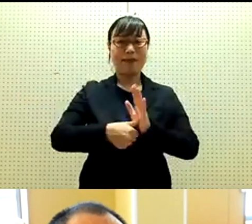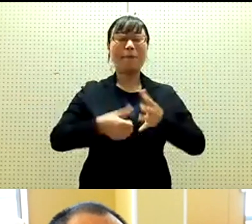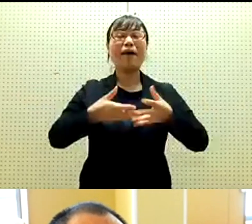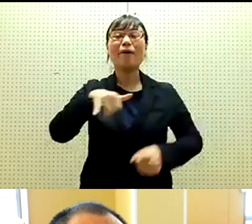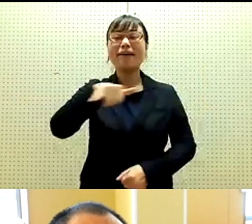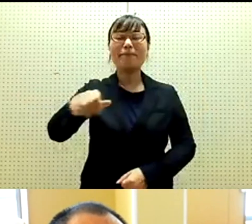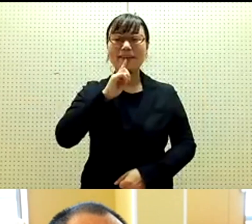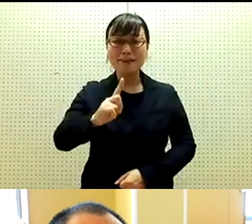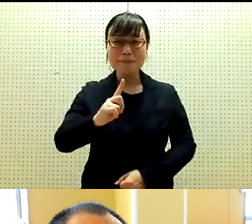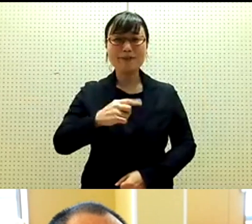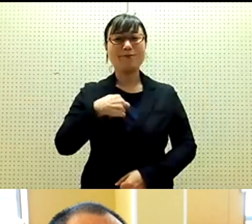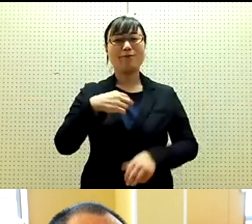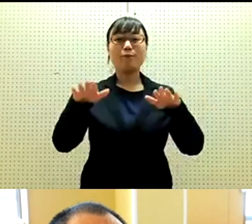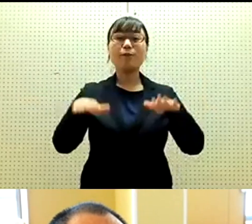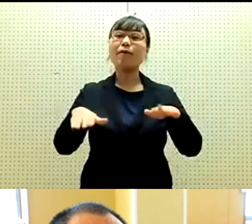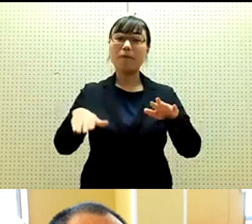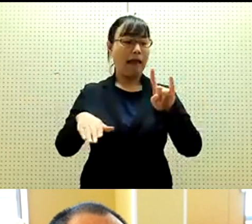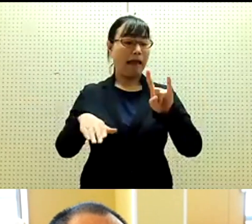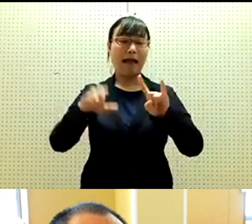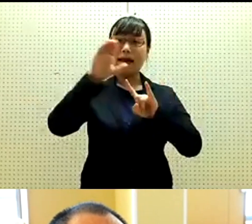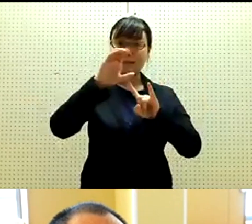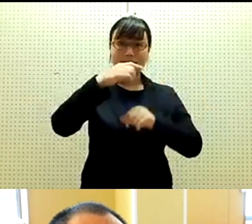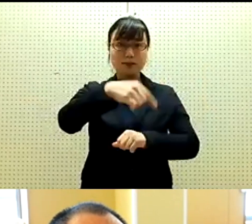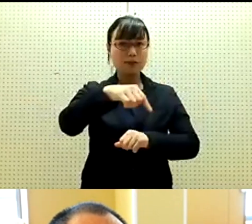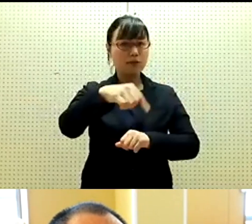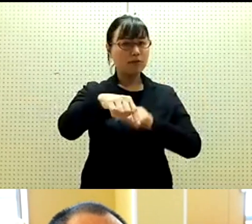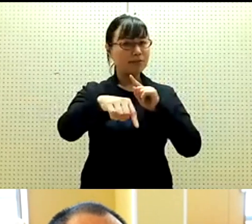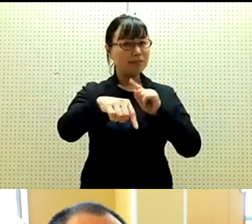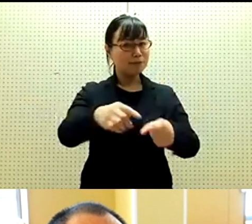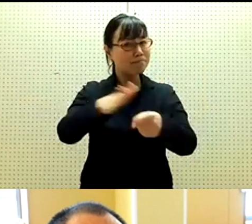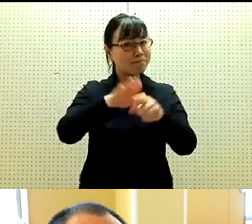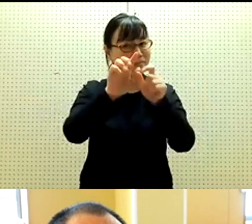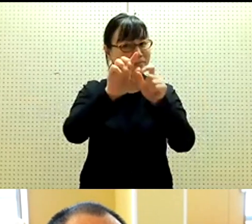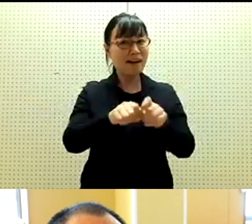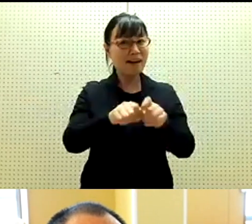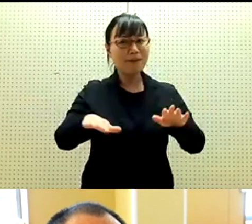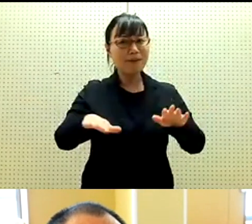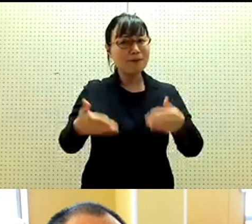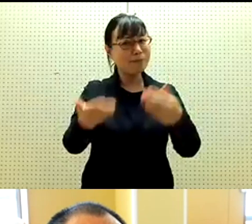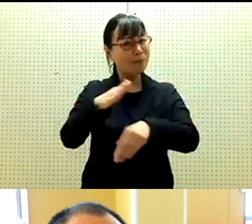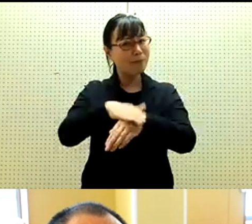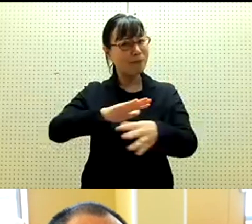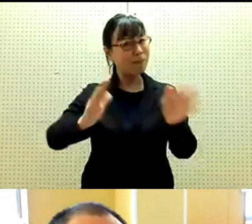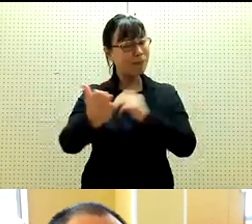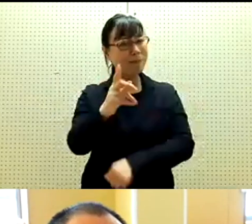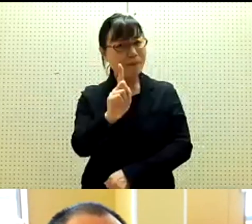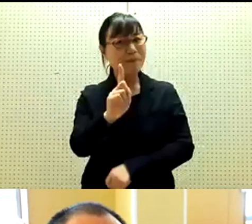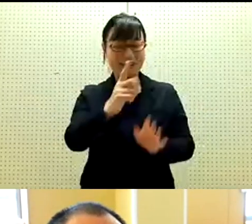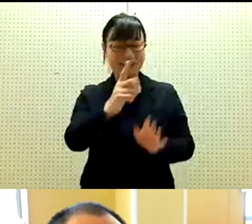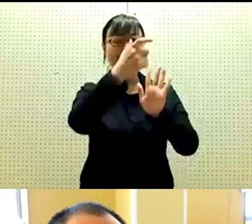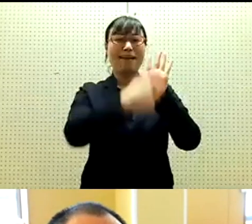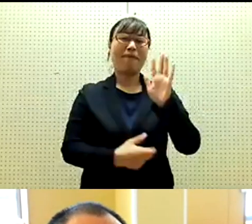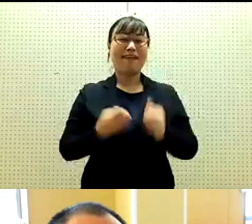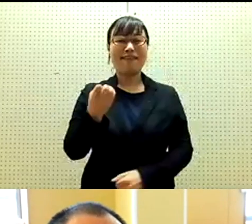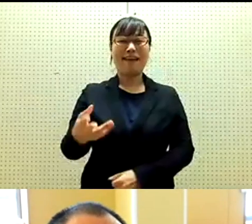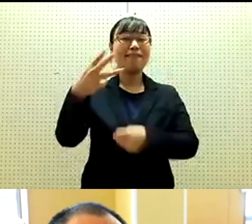は ICT 教育によって子どもたちの学びはどう変わるのかをテーマに、令和3年第2回教